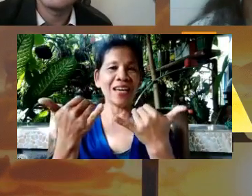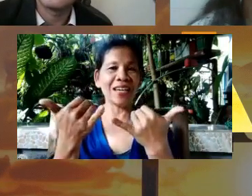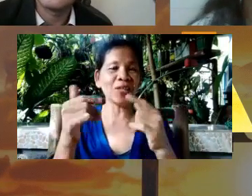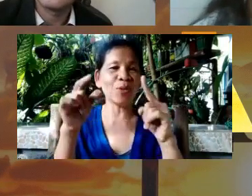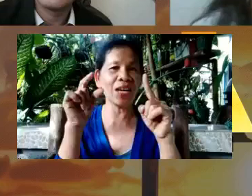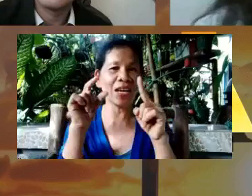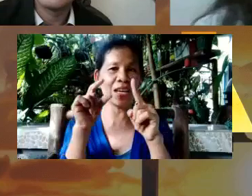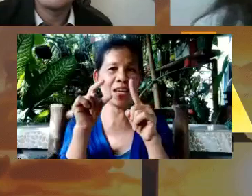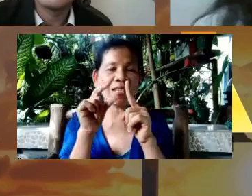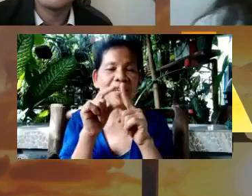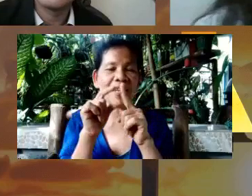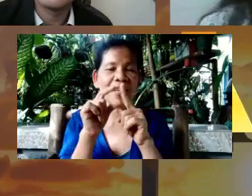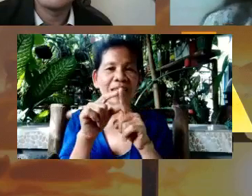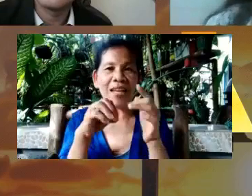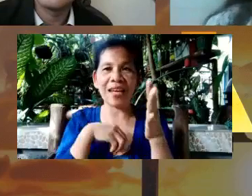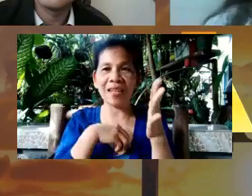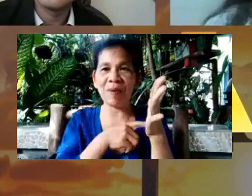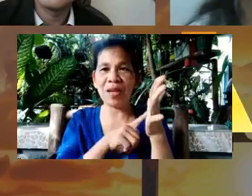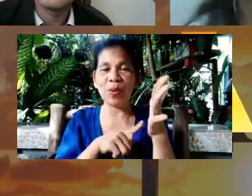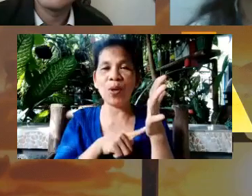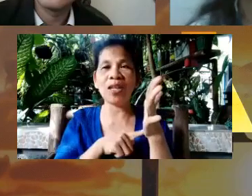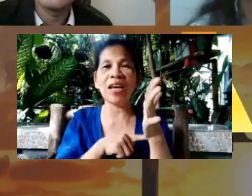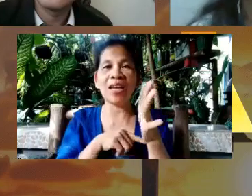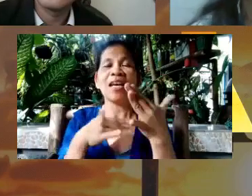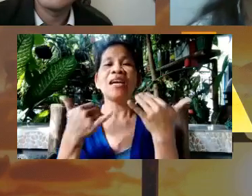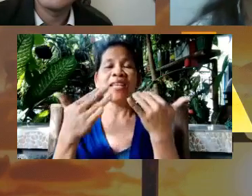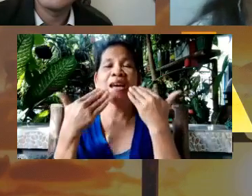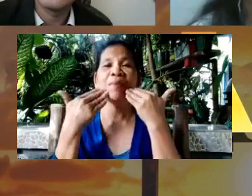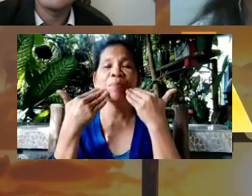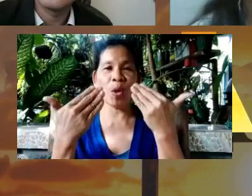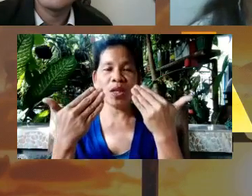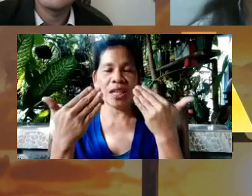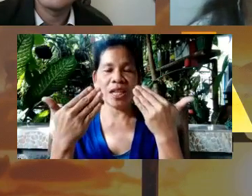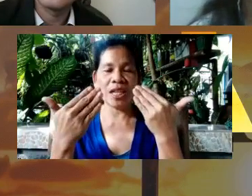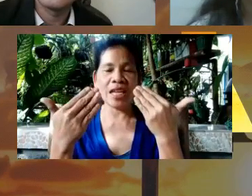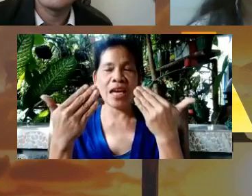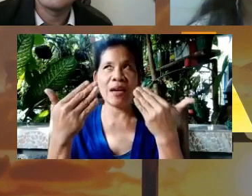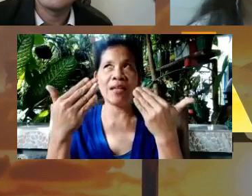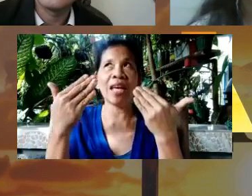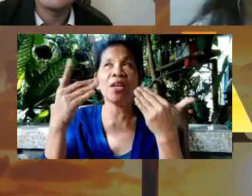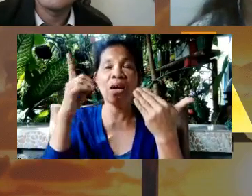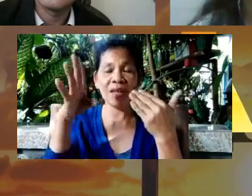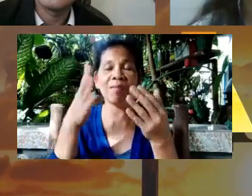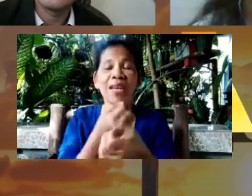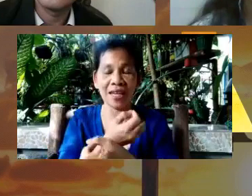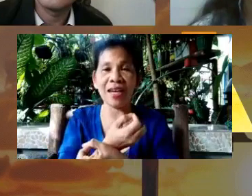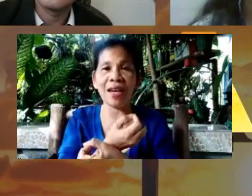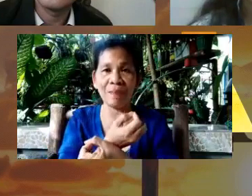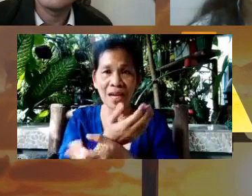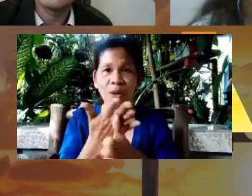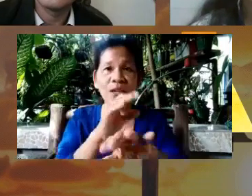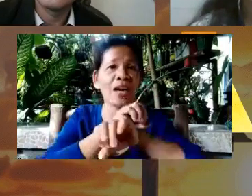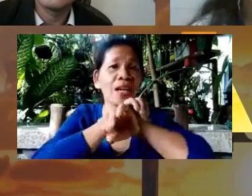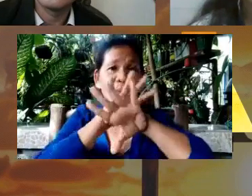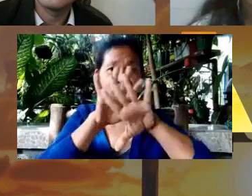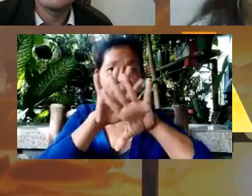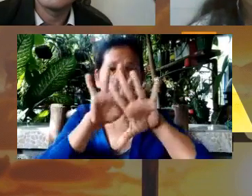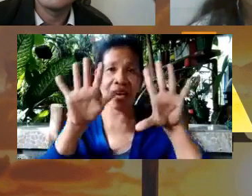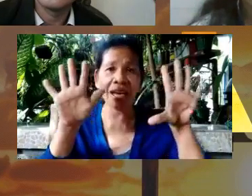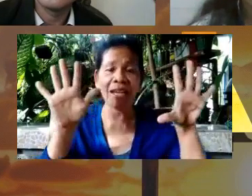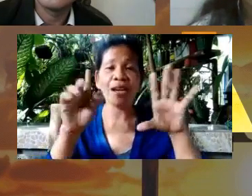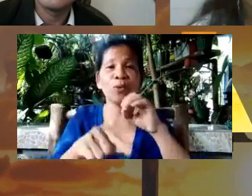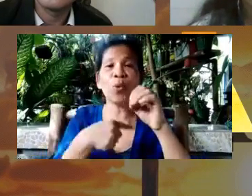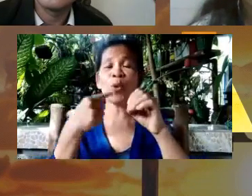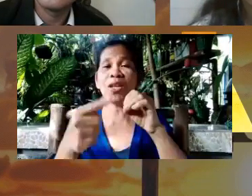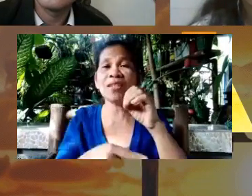ng ganitong salita ng ating Panginoon, na salamat po na tayo ay binibigyan ng Panginoon ng